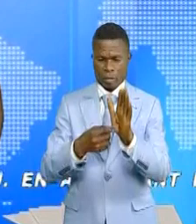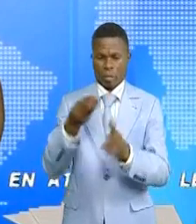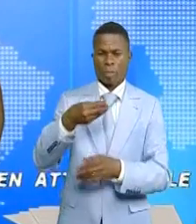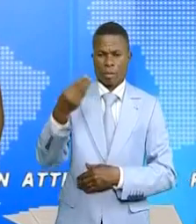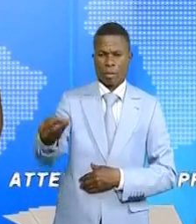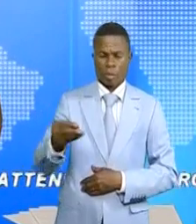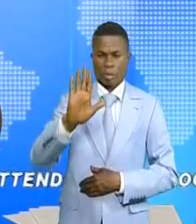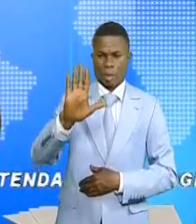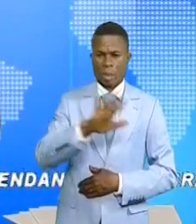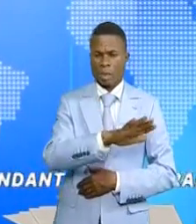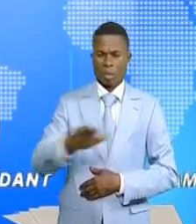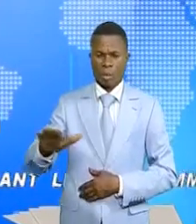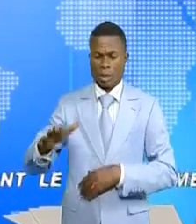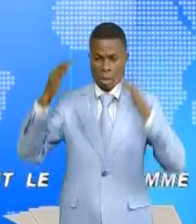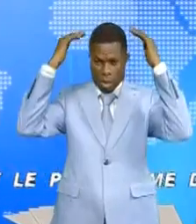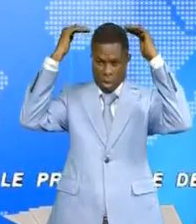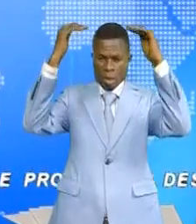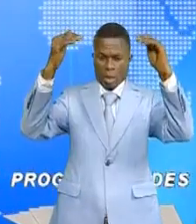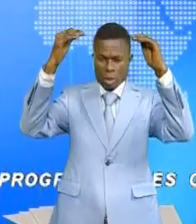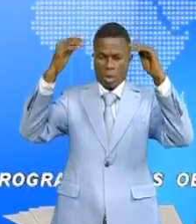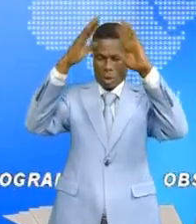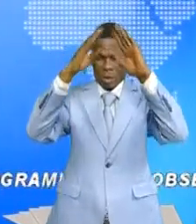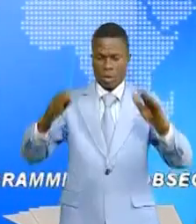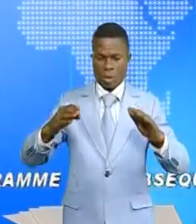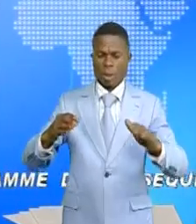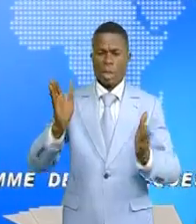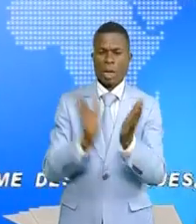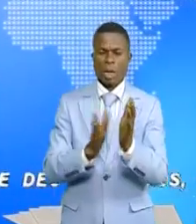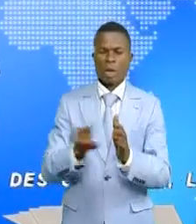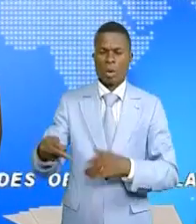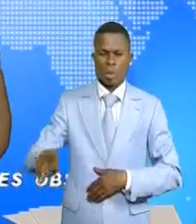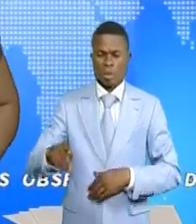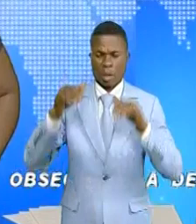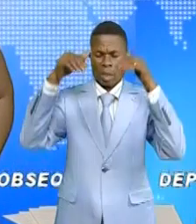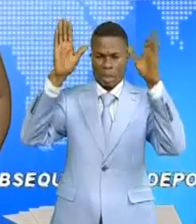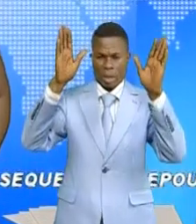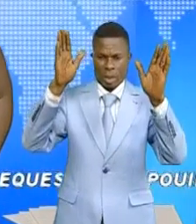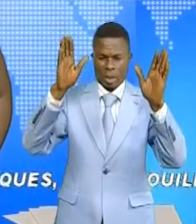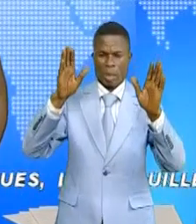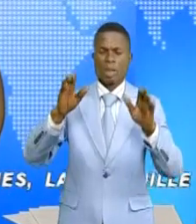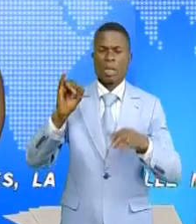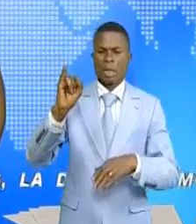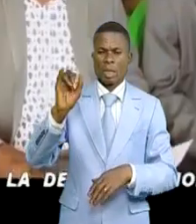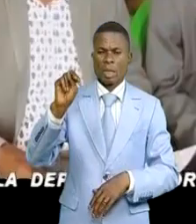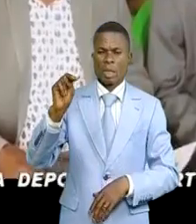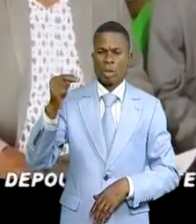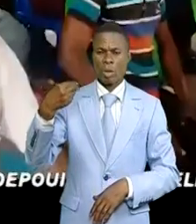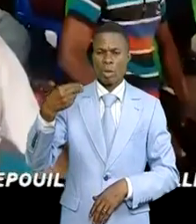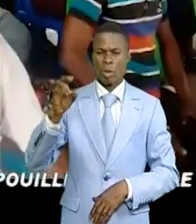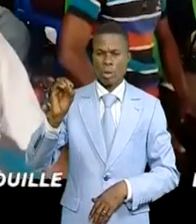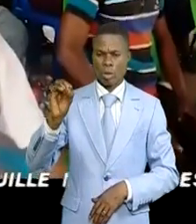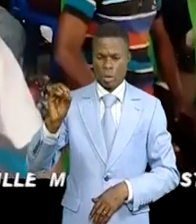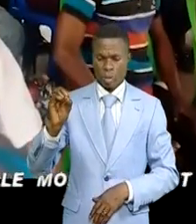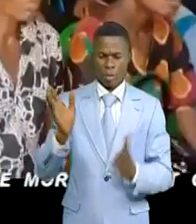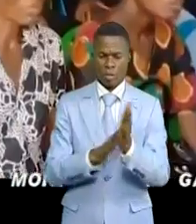de 5000 tôles et 1000 contreplaqués aux écoles primaires et secondaires d'Inongo. Les